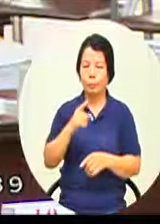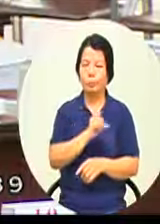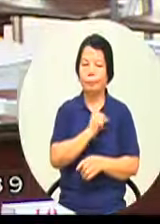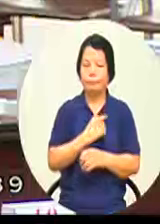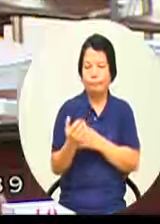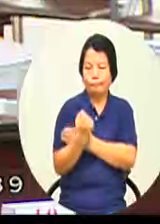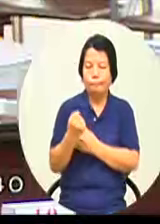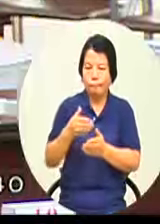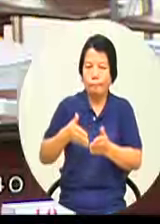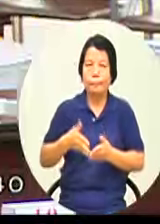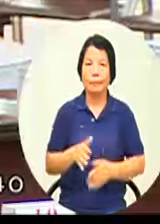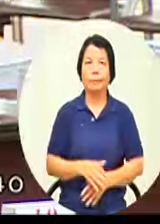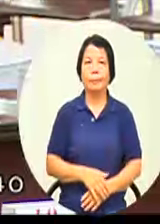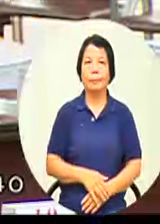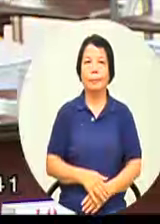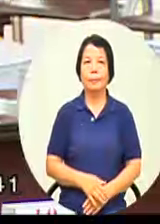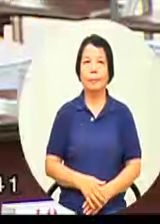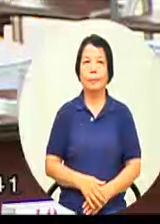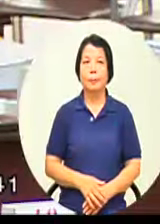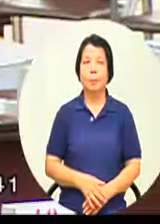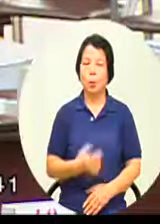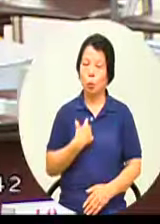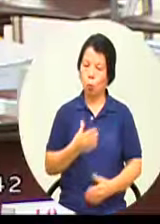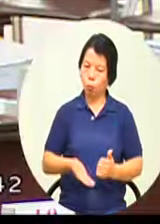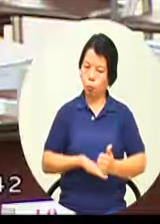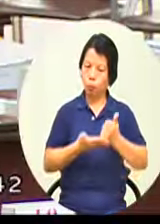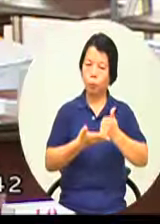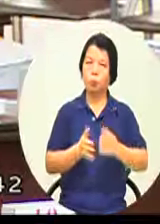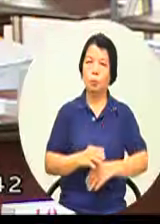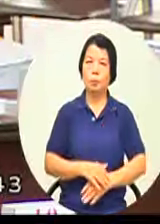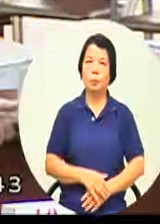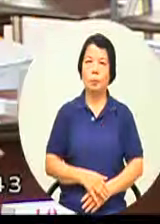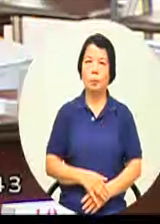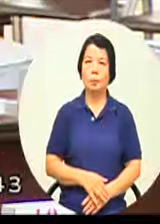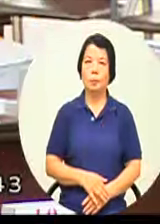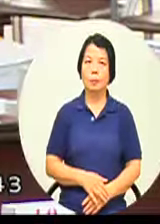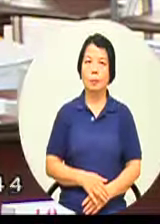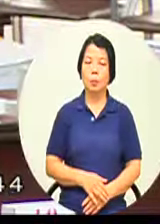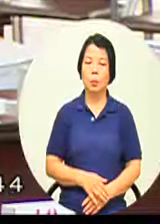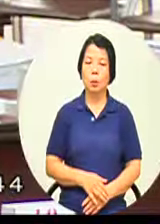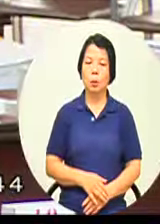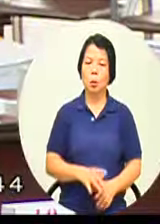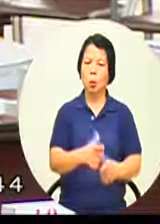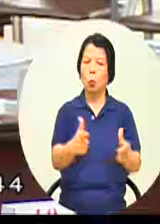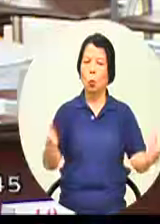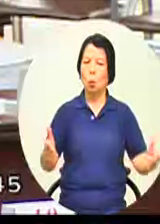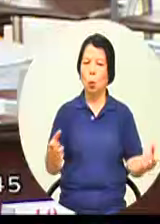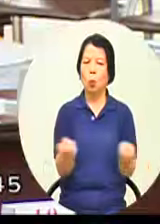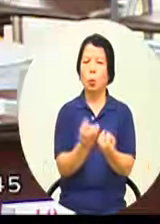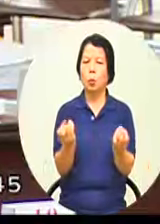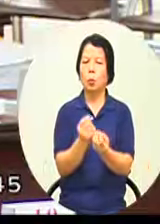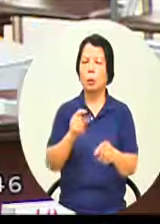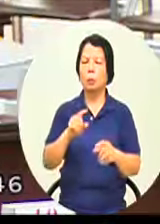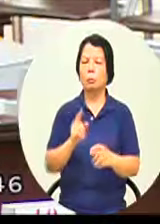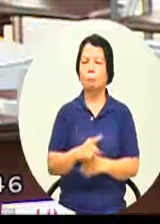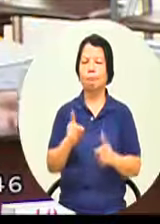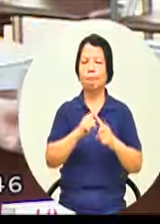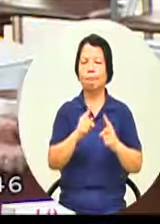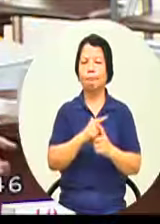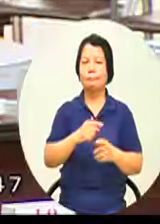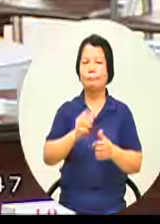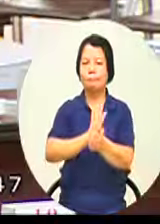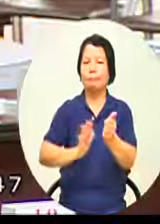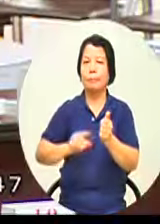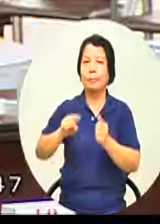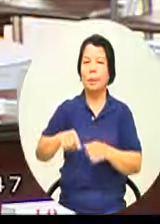尼我相信，吼、哦，必须给你肯定啊。啊，当然有一寡代志产生呢，不是人为的嘛，风